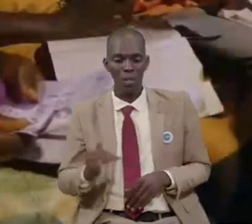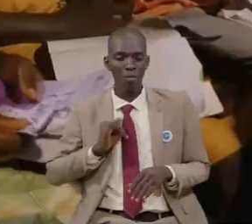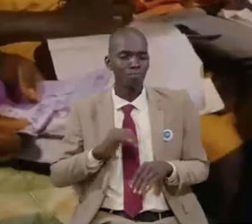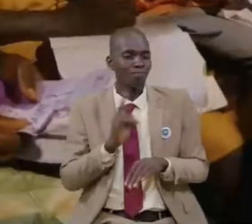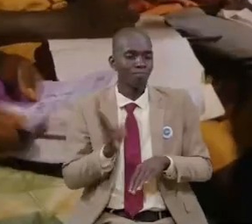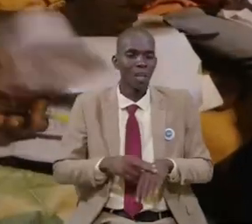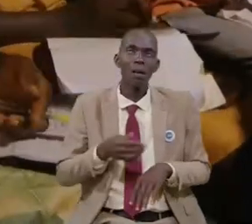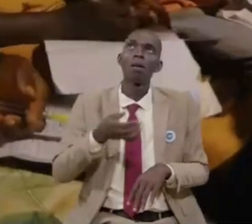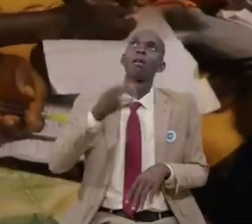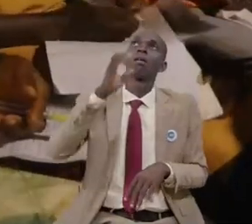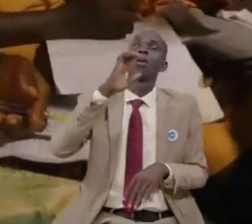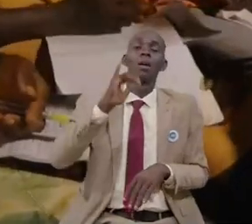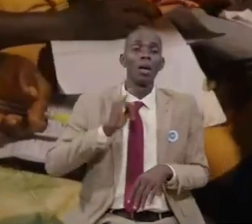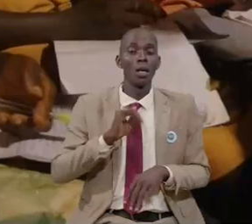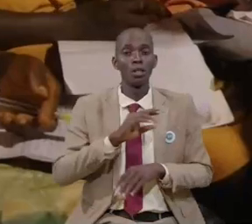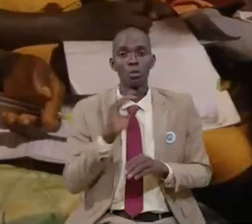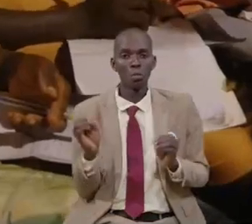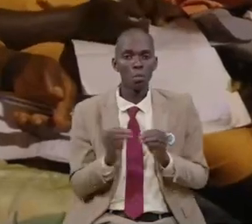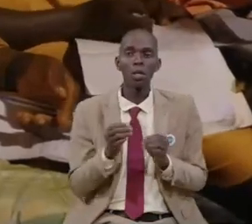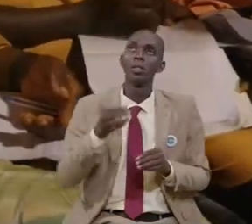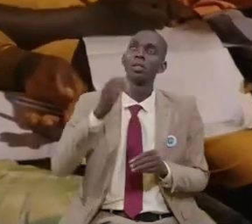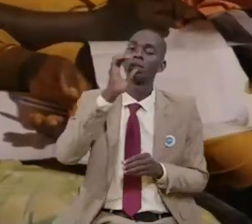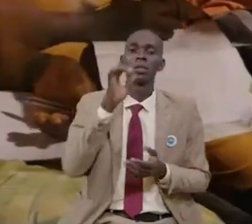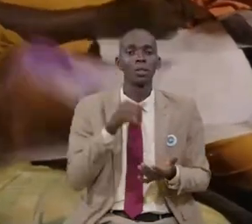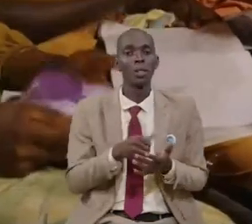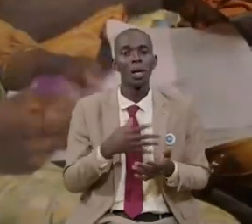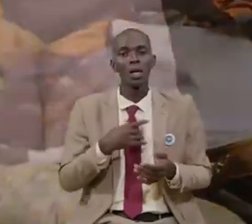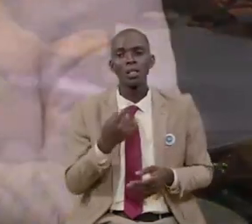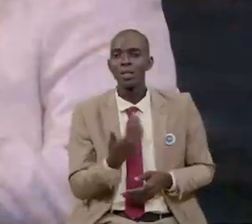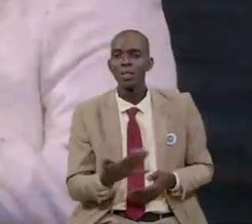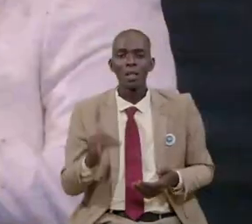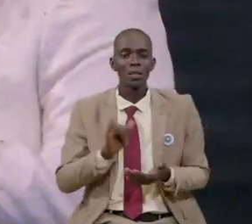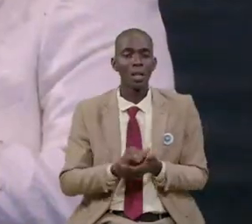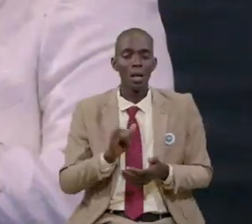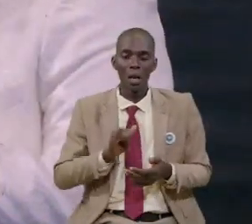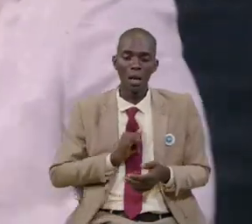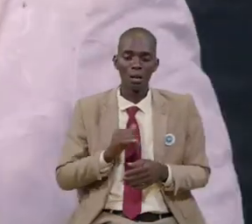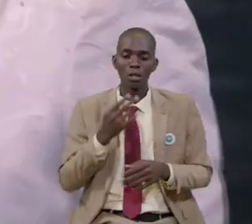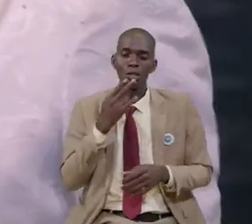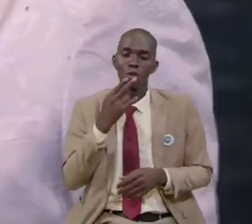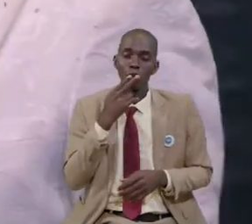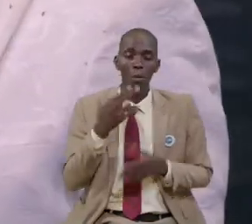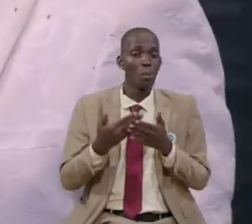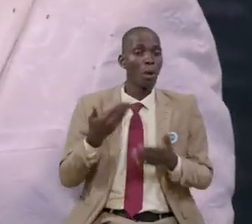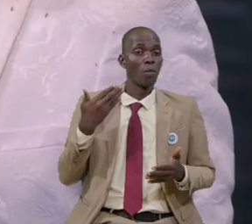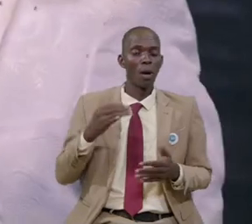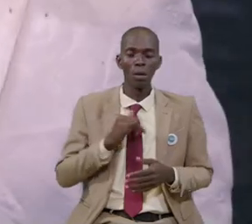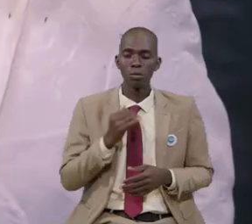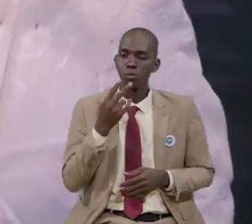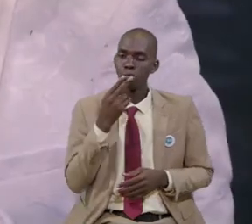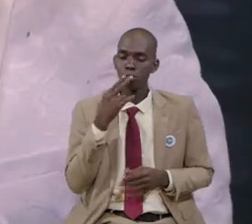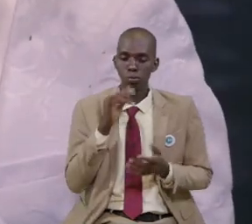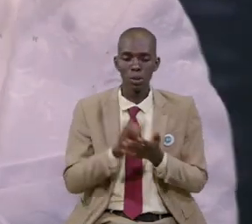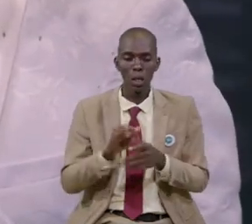je ne les bois plus. Ce que je fumais, je ne le fume plus.